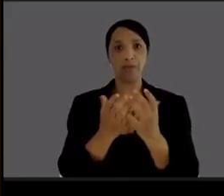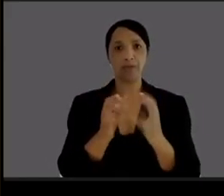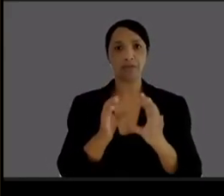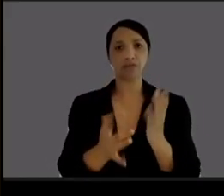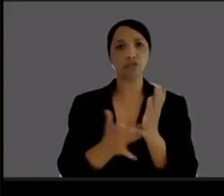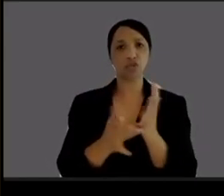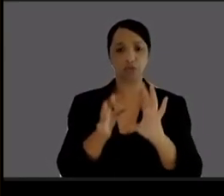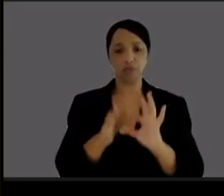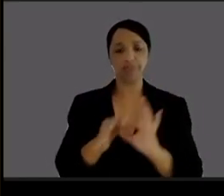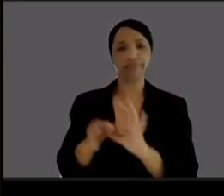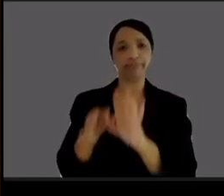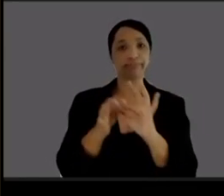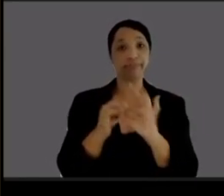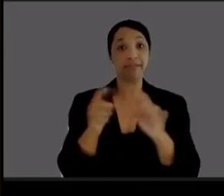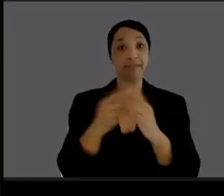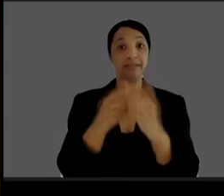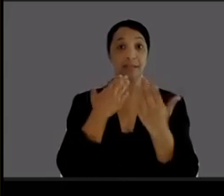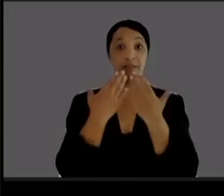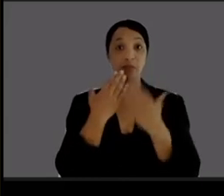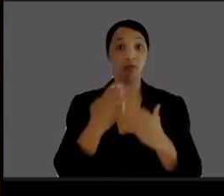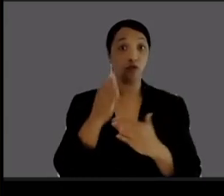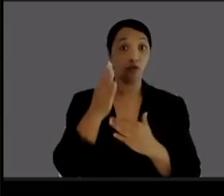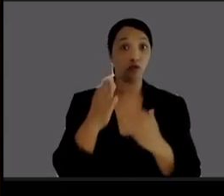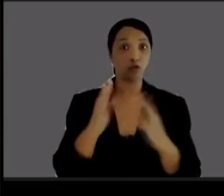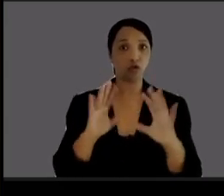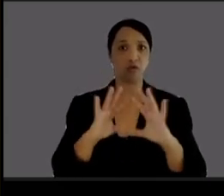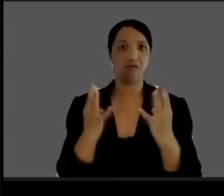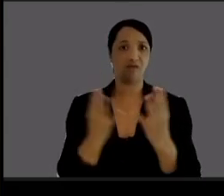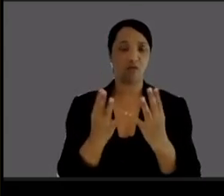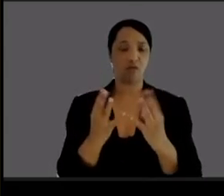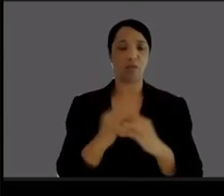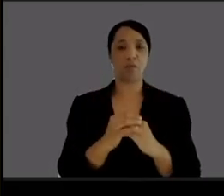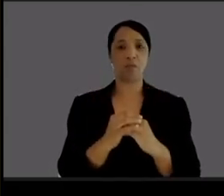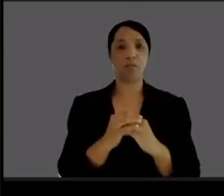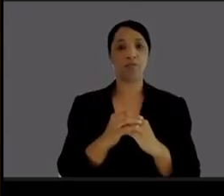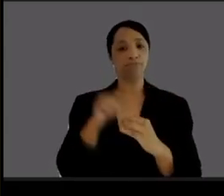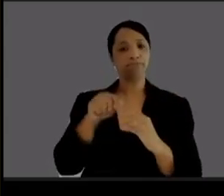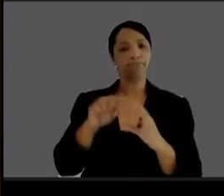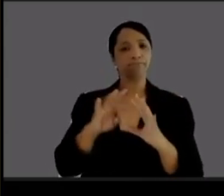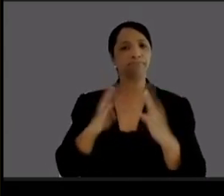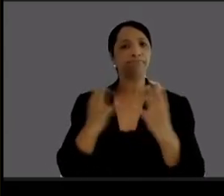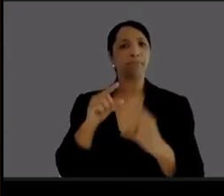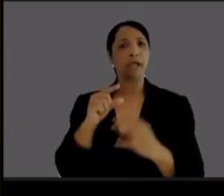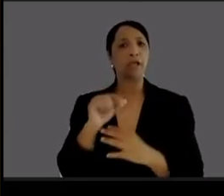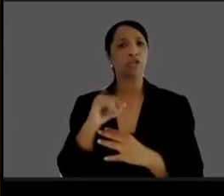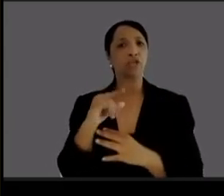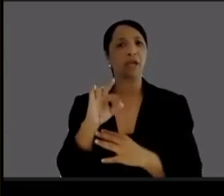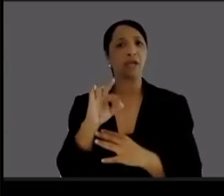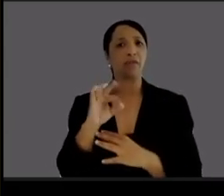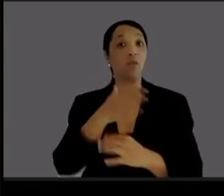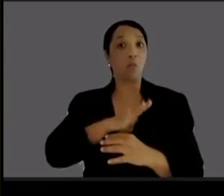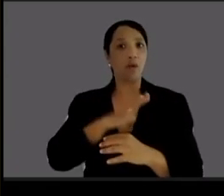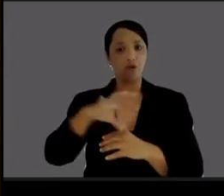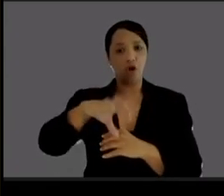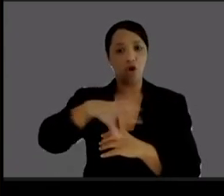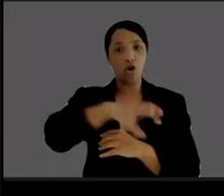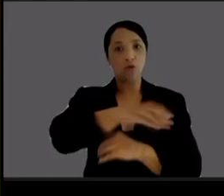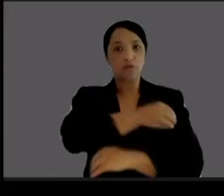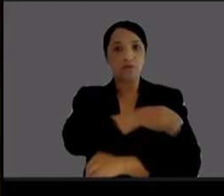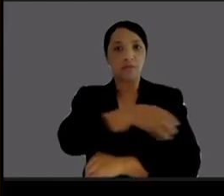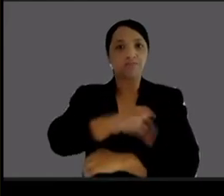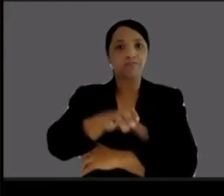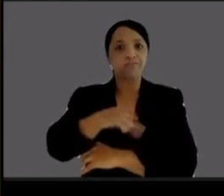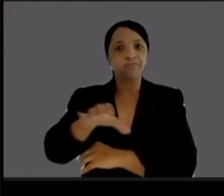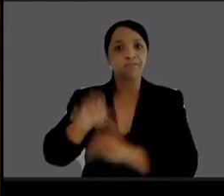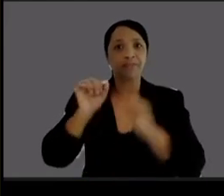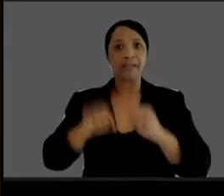フォローアップに対してえどのような準備をしているでしょうかえこの3点えを通してえ各国